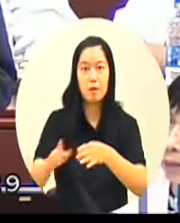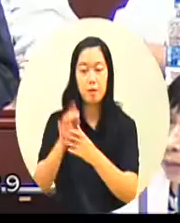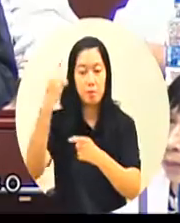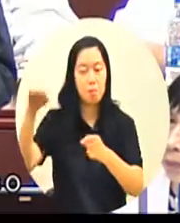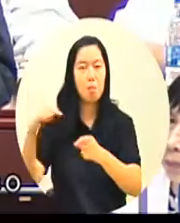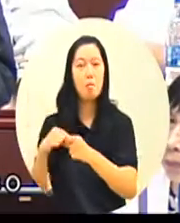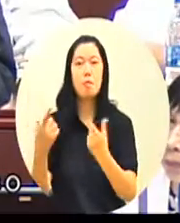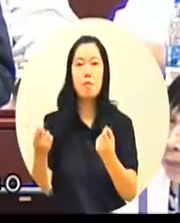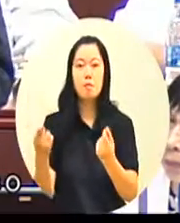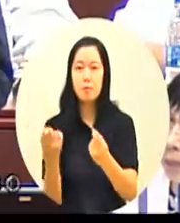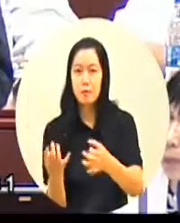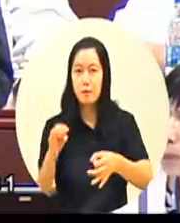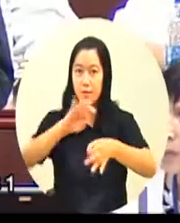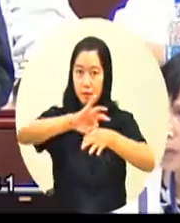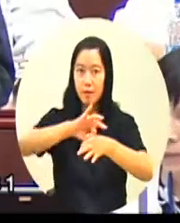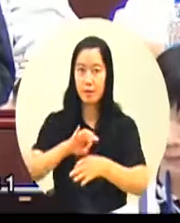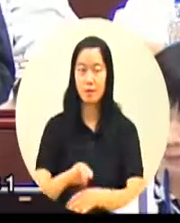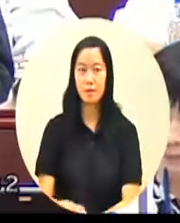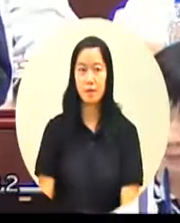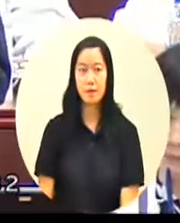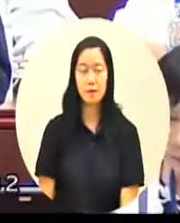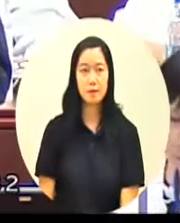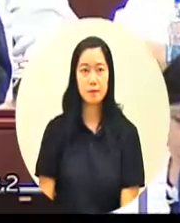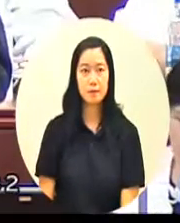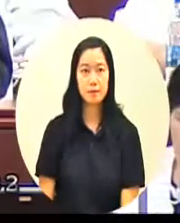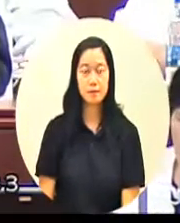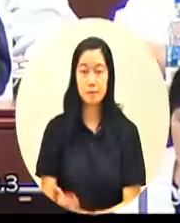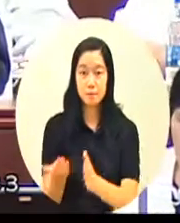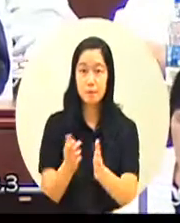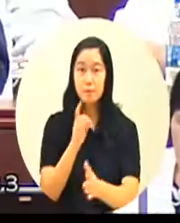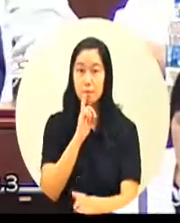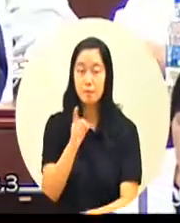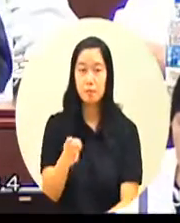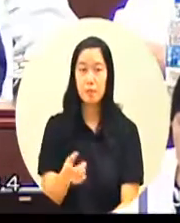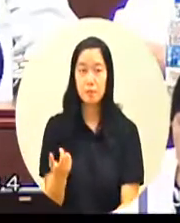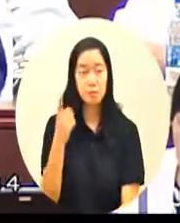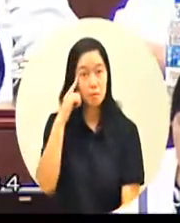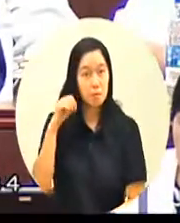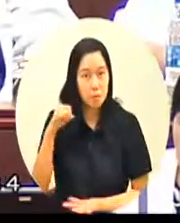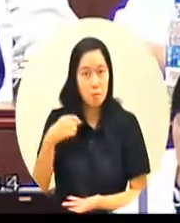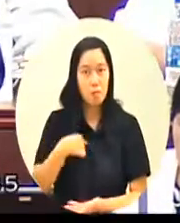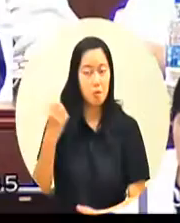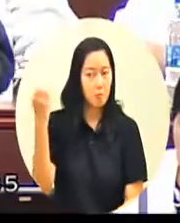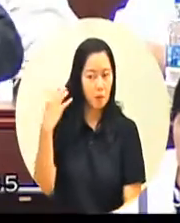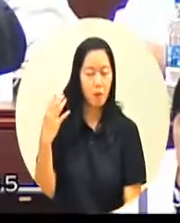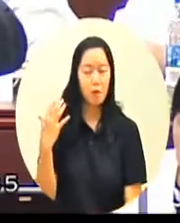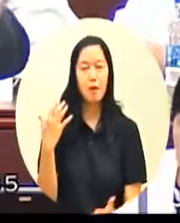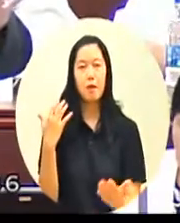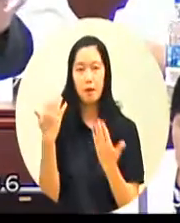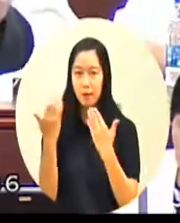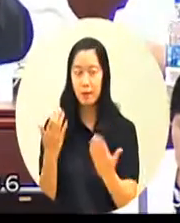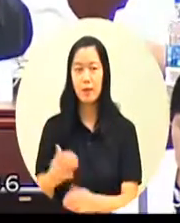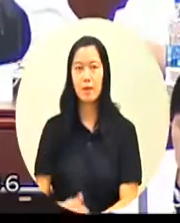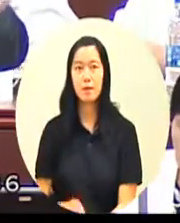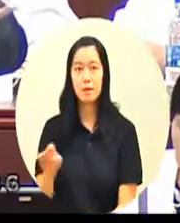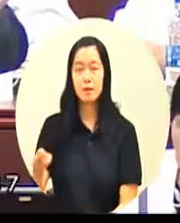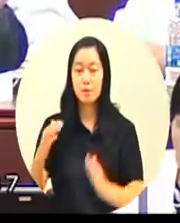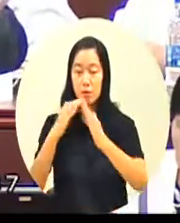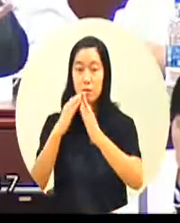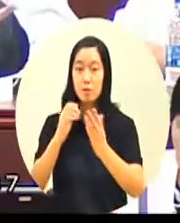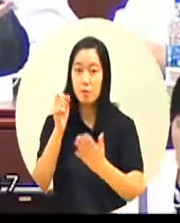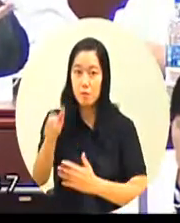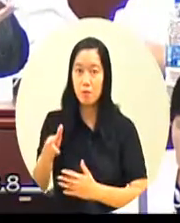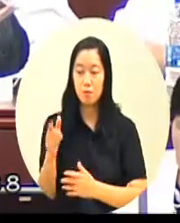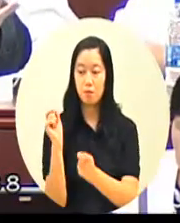当然我们会刚刚曾言的意思我听得很清楚，现在房价这几